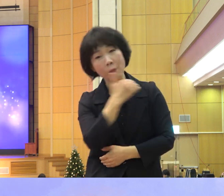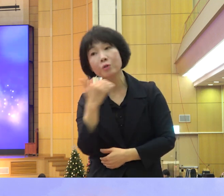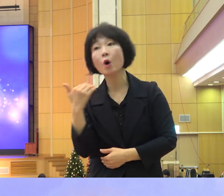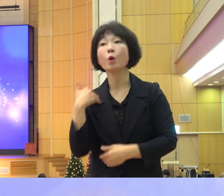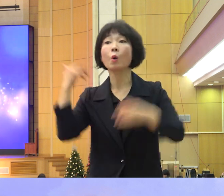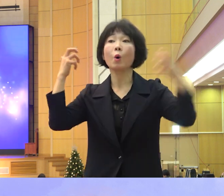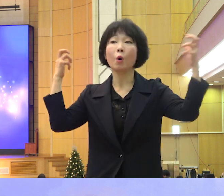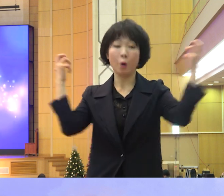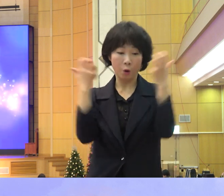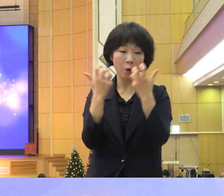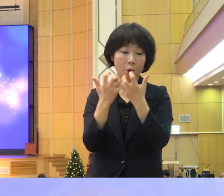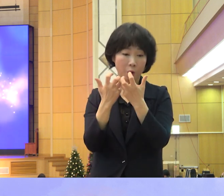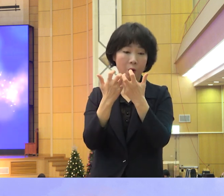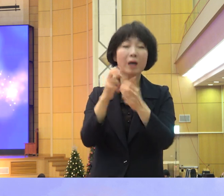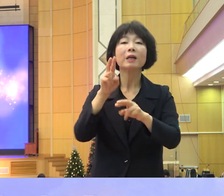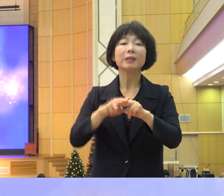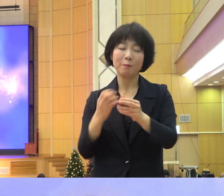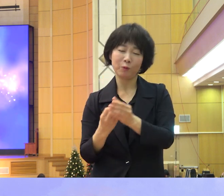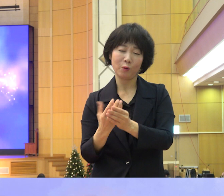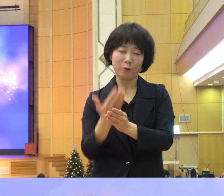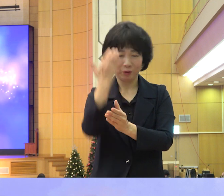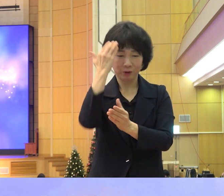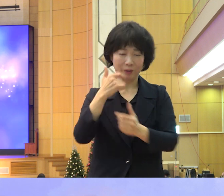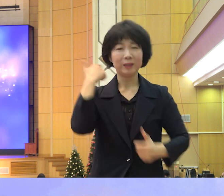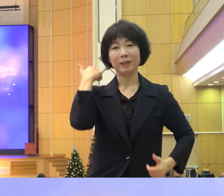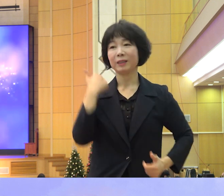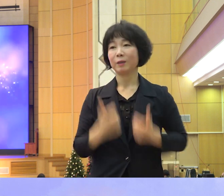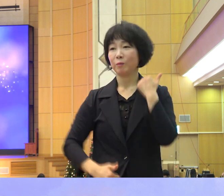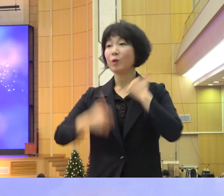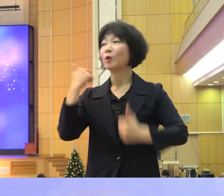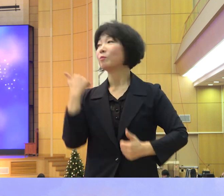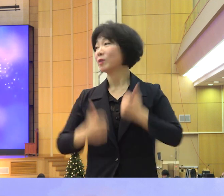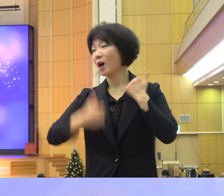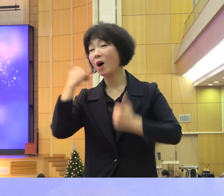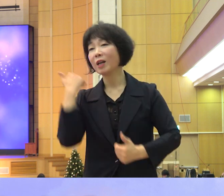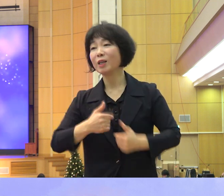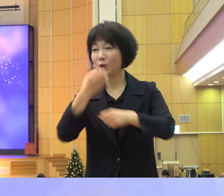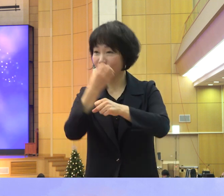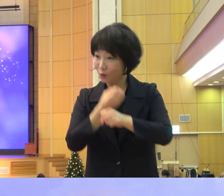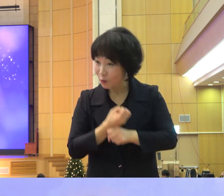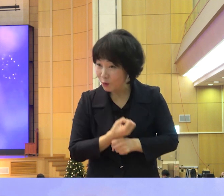찬송이 넘쳐요. 생선인 기쁨